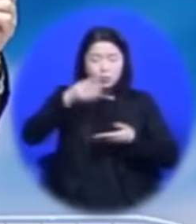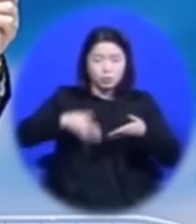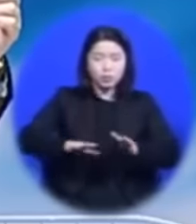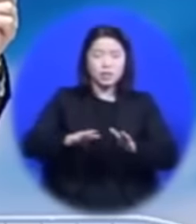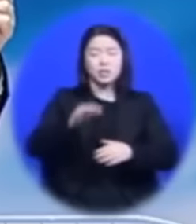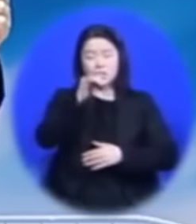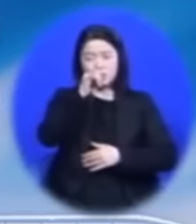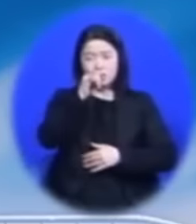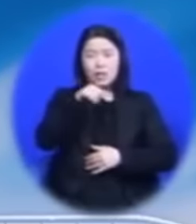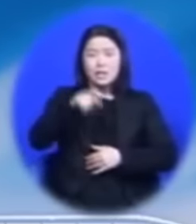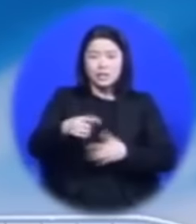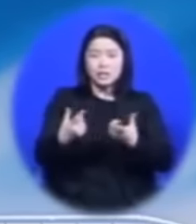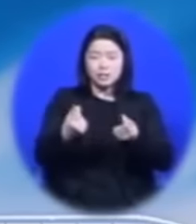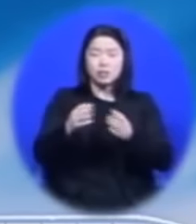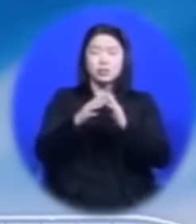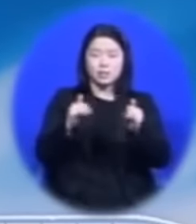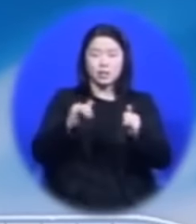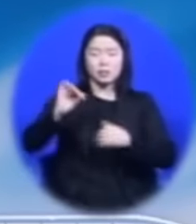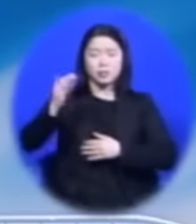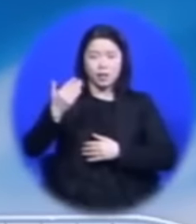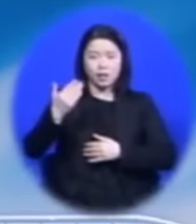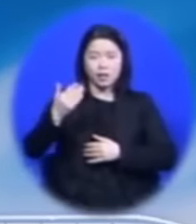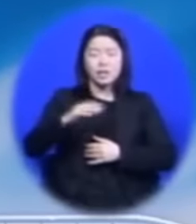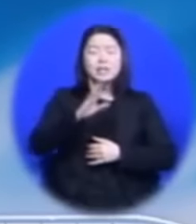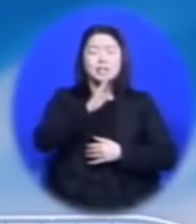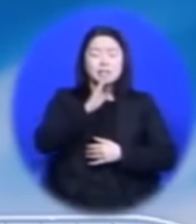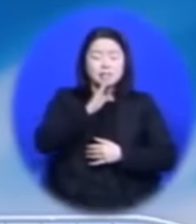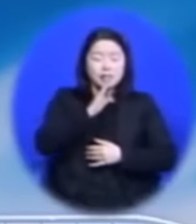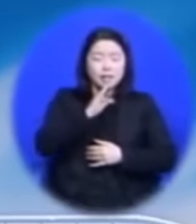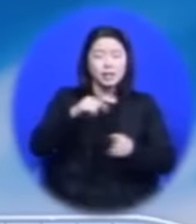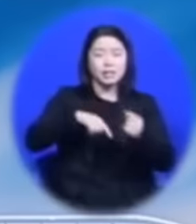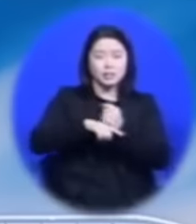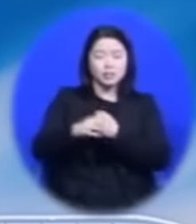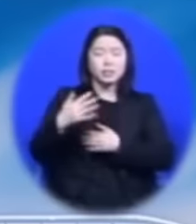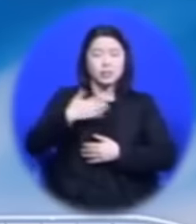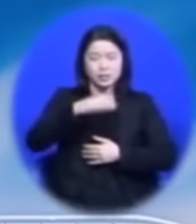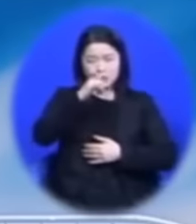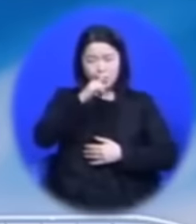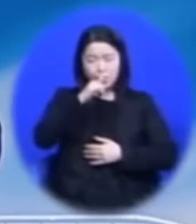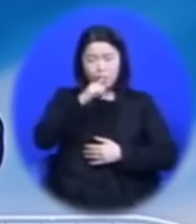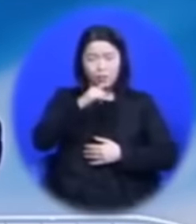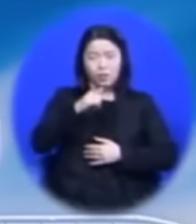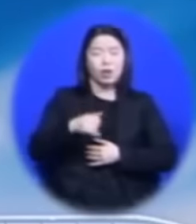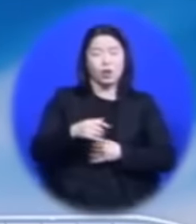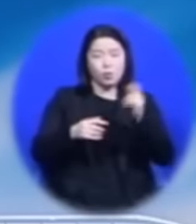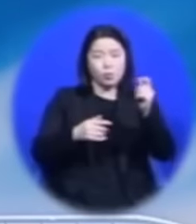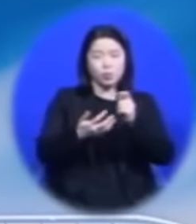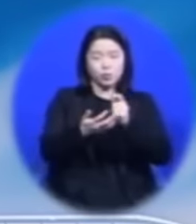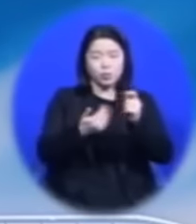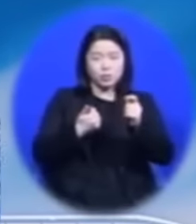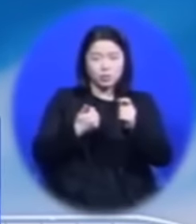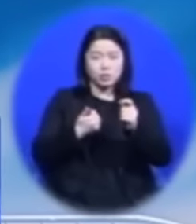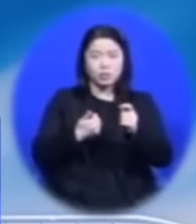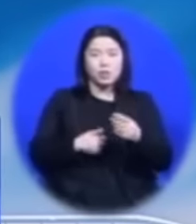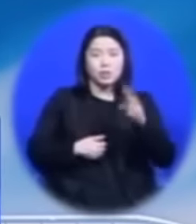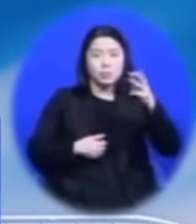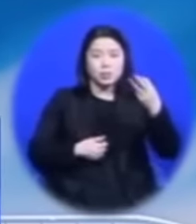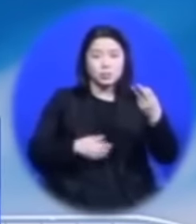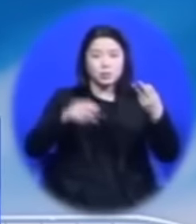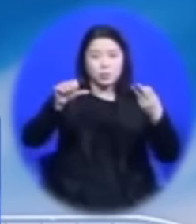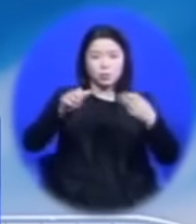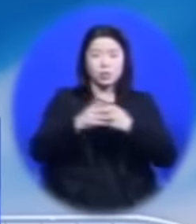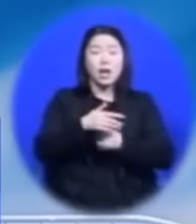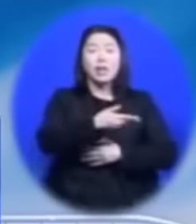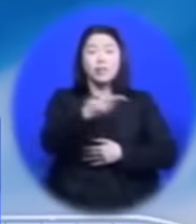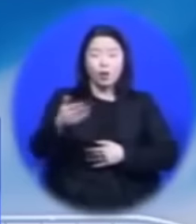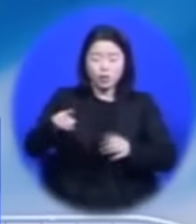되어야 성탄절이 성탄절입니다. 고린도후서 13장 5절에 너희는 믿음 안에 있는가?